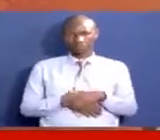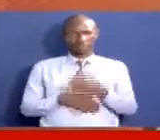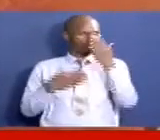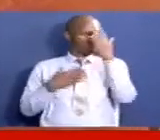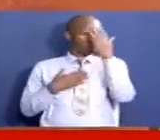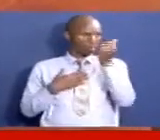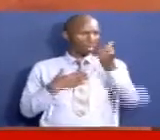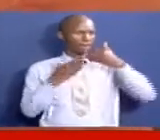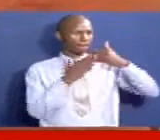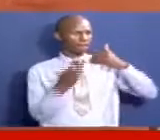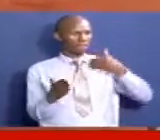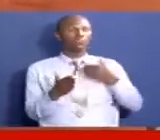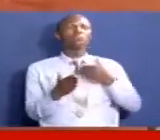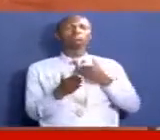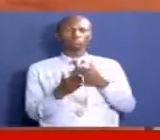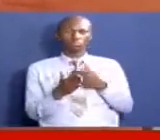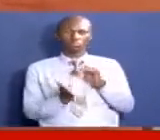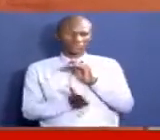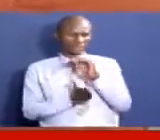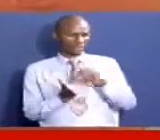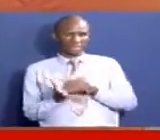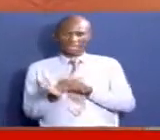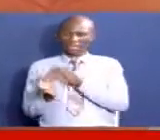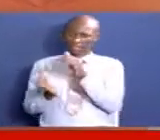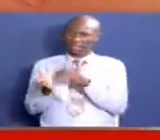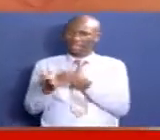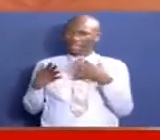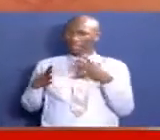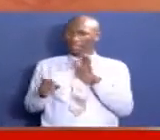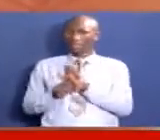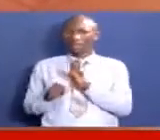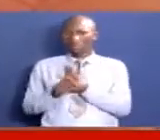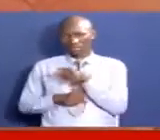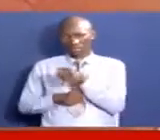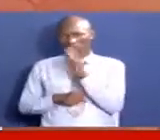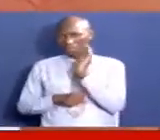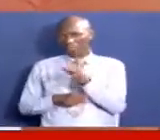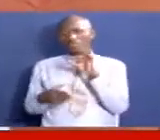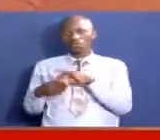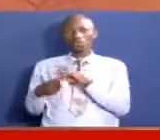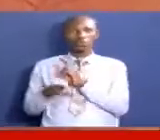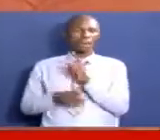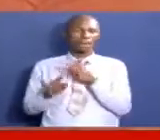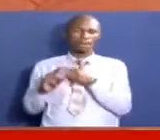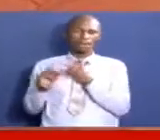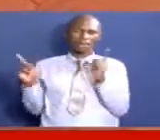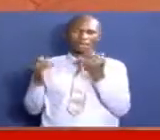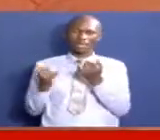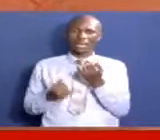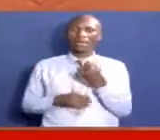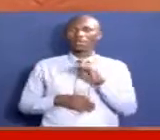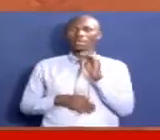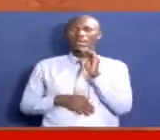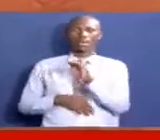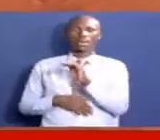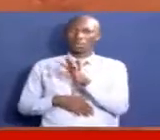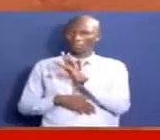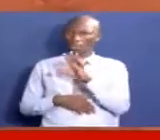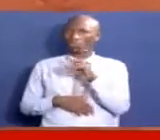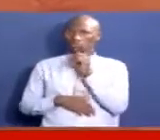hata nekwa vangi ituo neza senda ila siena anduma inge nicho siena ituo kwa huku mwa mwonde tuyukulia na